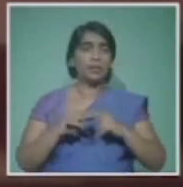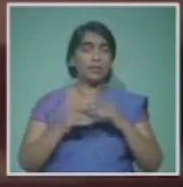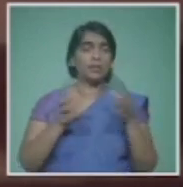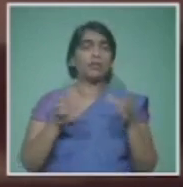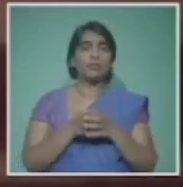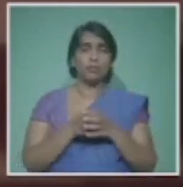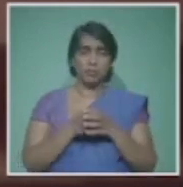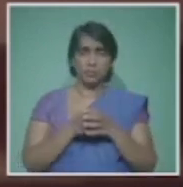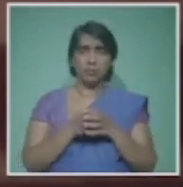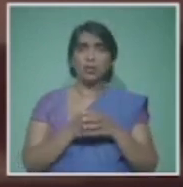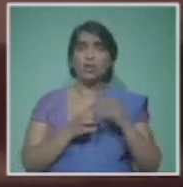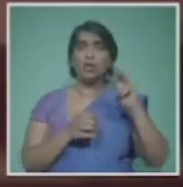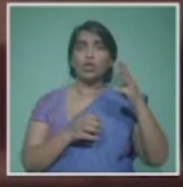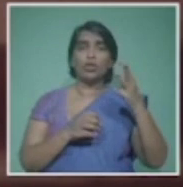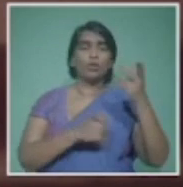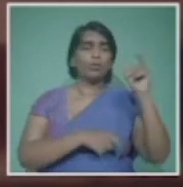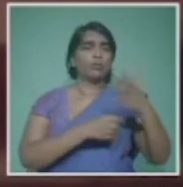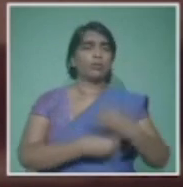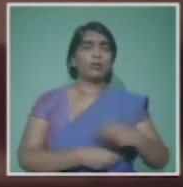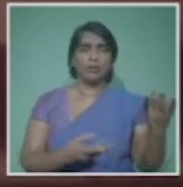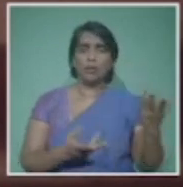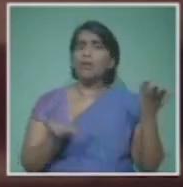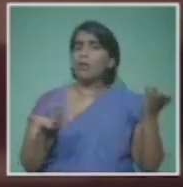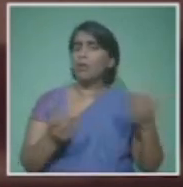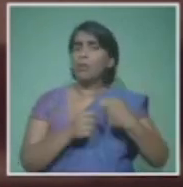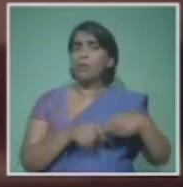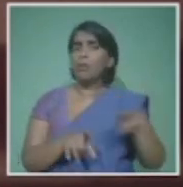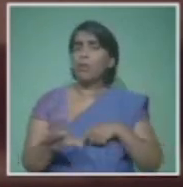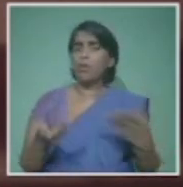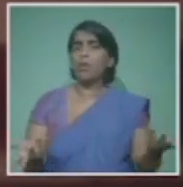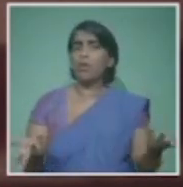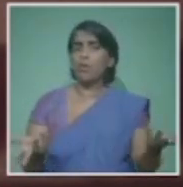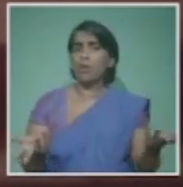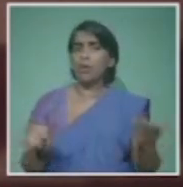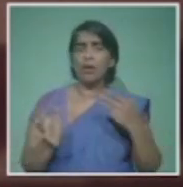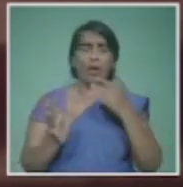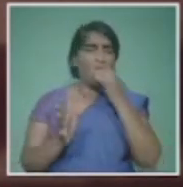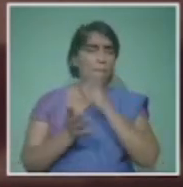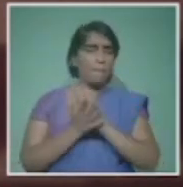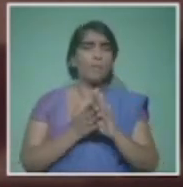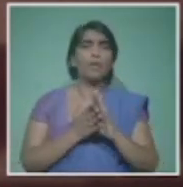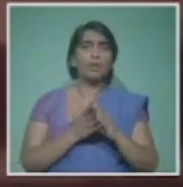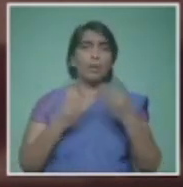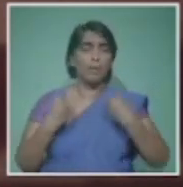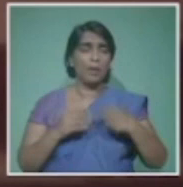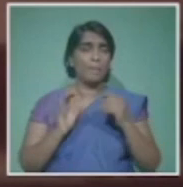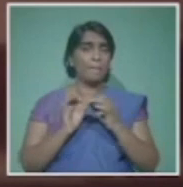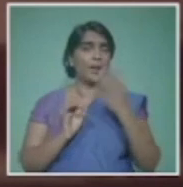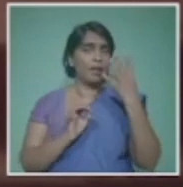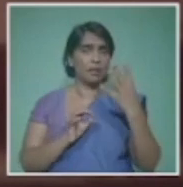කරාලු. ඒකෙන් 300ක් ආගිය අතක් නැති. එතකොට මේවට වා කියන්නේ කවුද? මත්තරින් බිලියන 4ක් පාඩුරු.